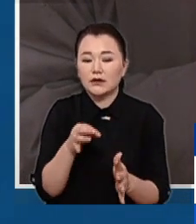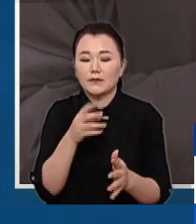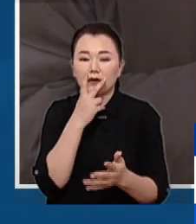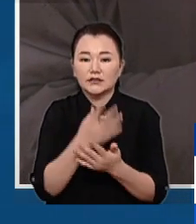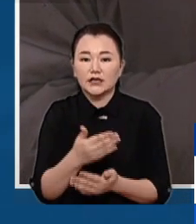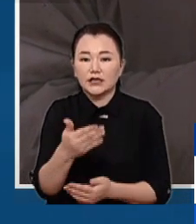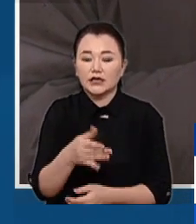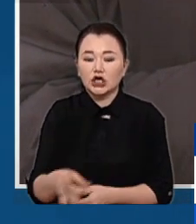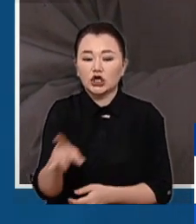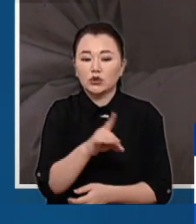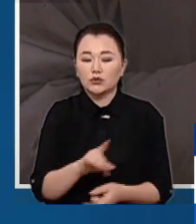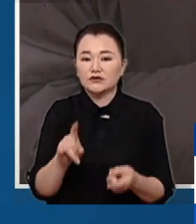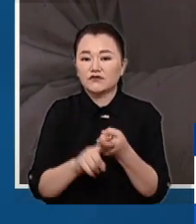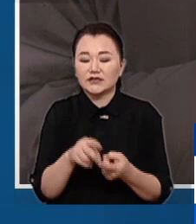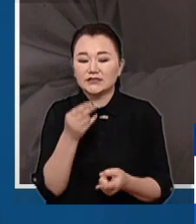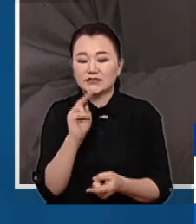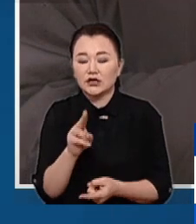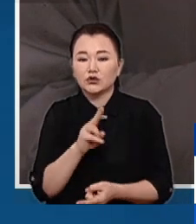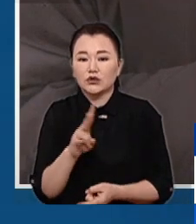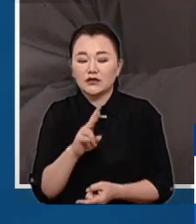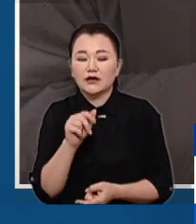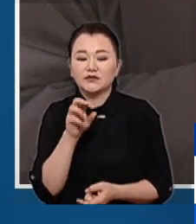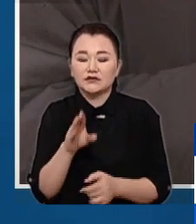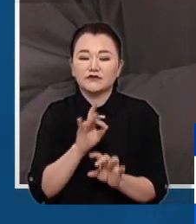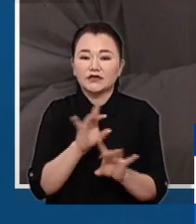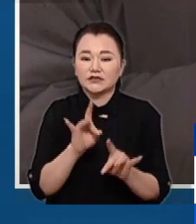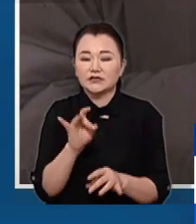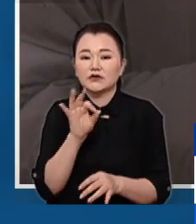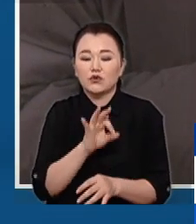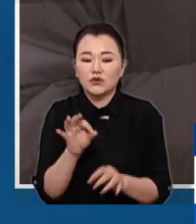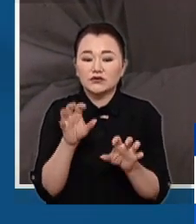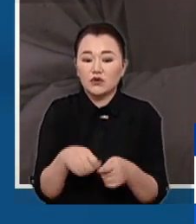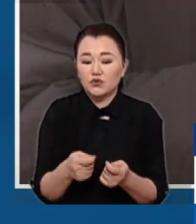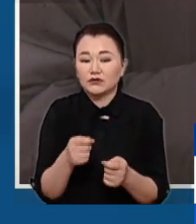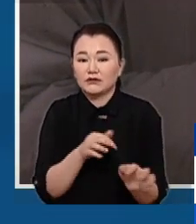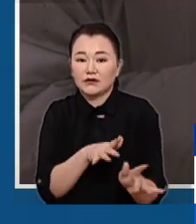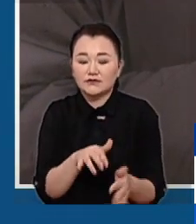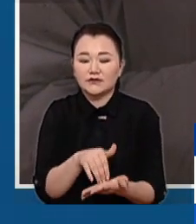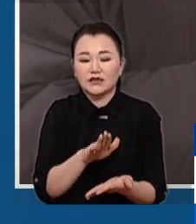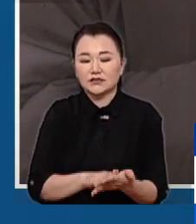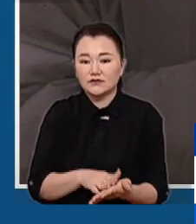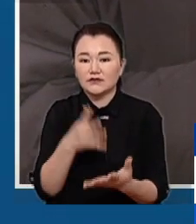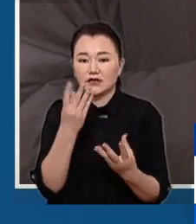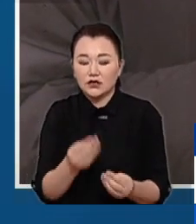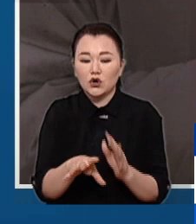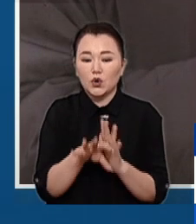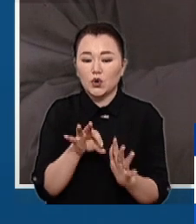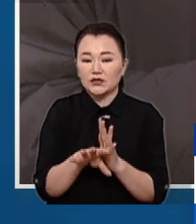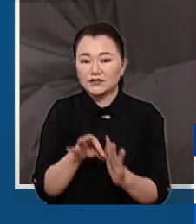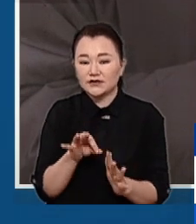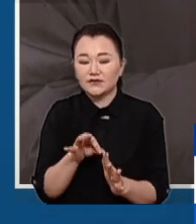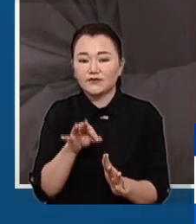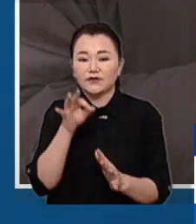их регионах. Председатель ЦИКа Нурлан Абдиров рассказал и о незаконных действиях, зарегистрированных в день голосования.